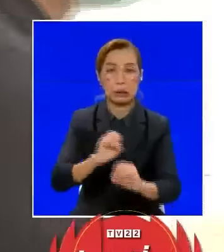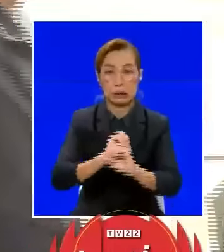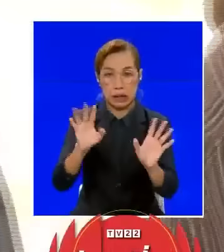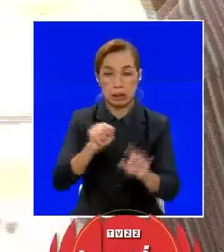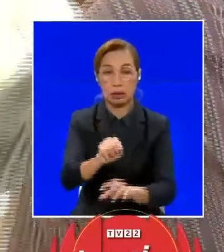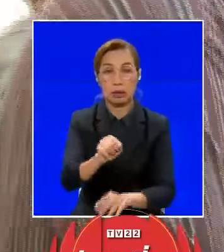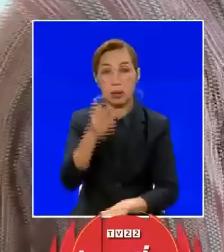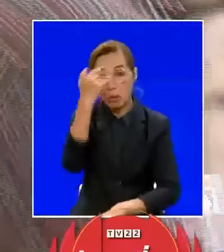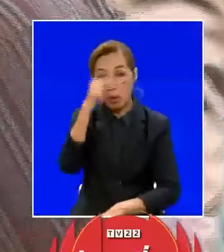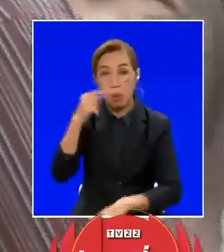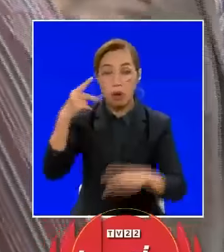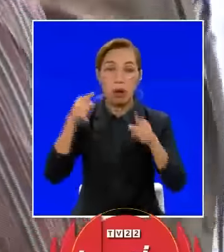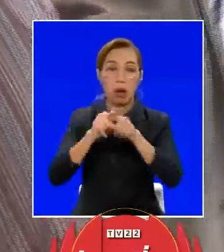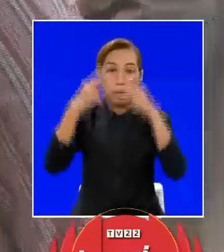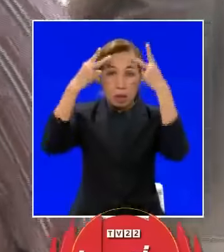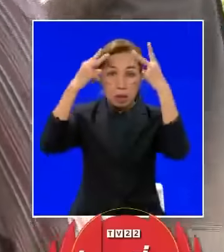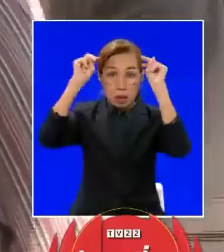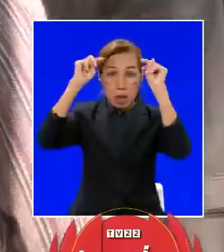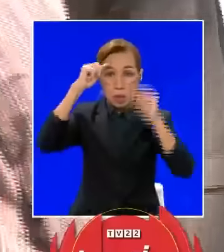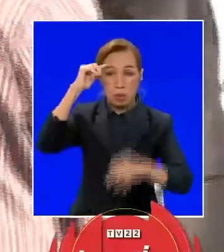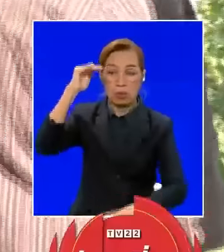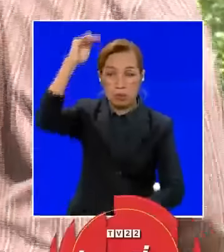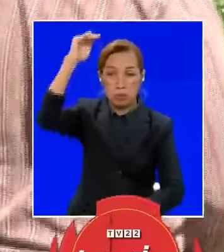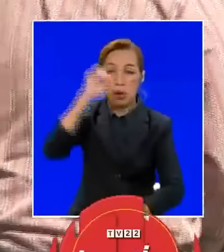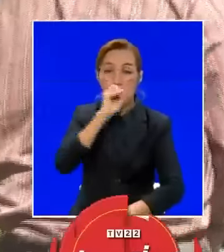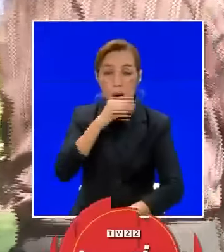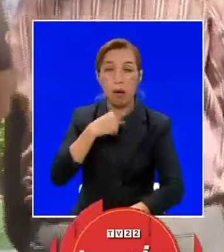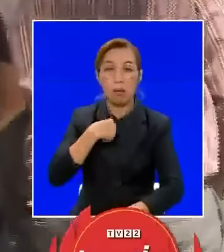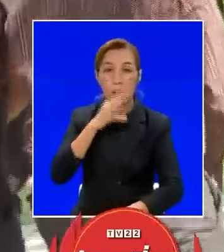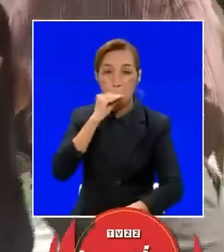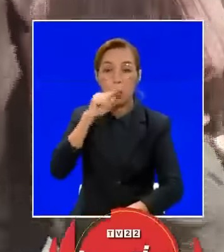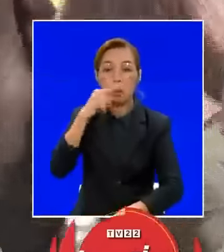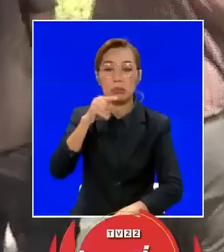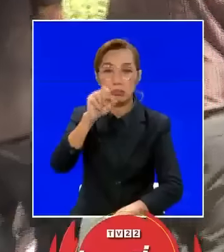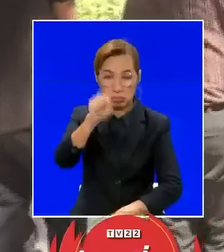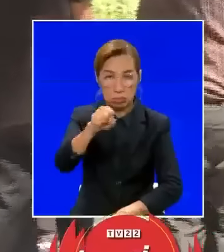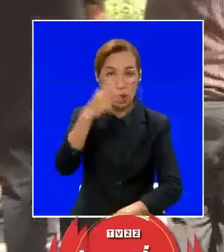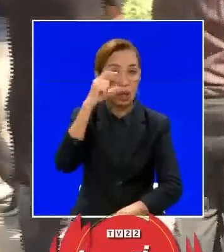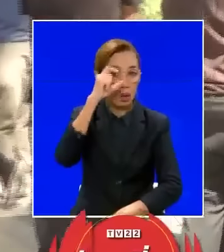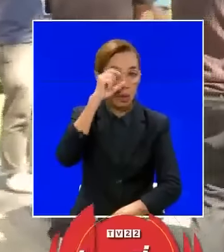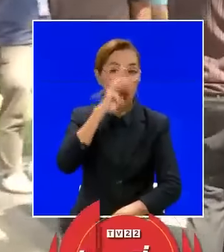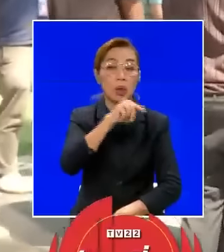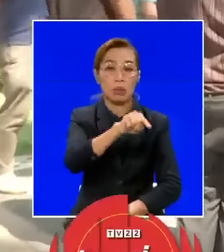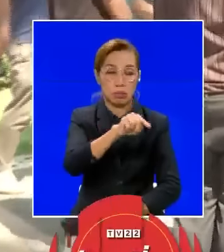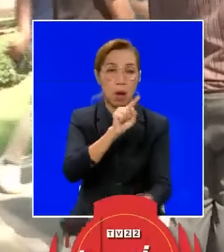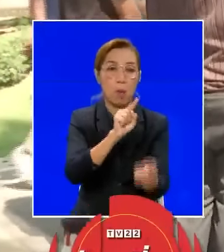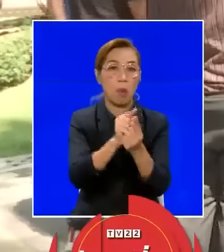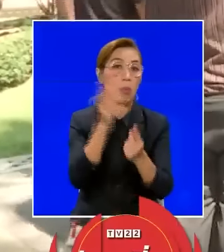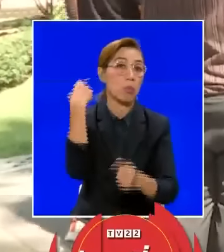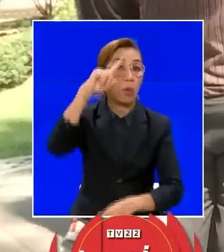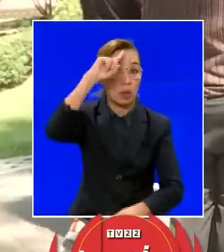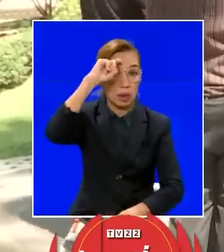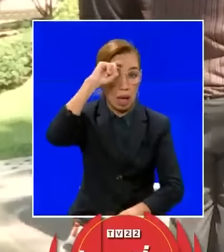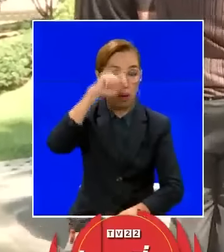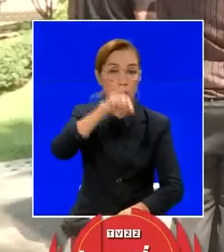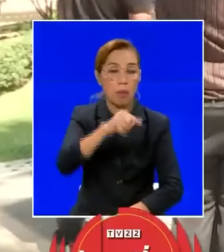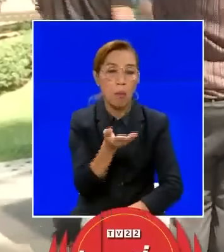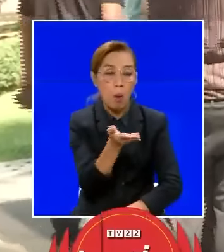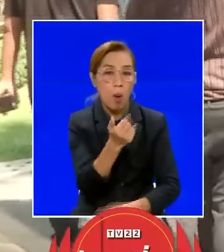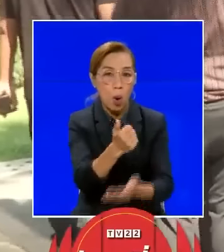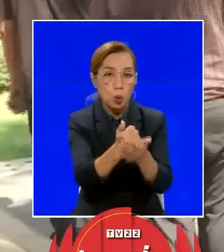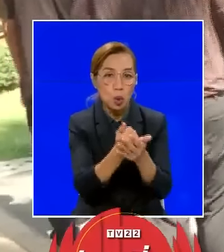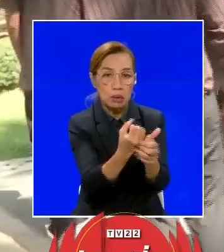าหลังจากที่คุณเศรษฐาทวีสินนายกรัฐมนตรีออกมายอมรับว่าไปพบคุณวิษณุนะคะเมื่อวันเสาร์ที่ผ่านมาเพื่อขอคำปรึ